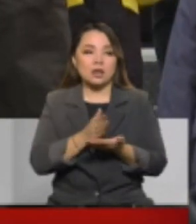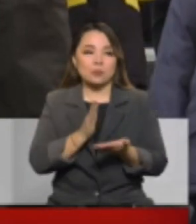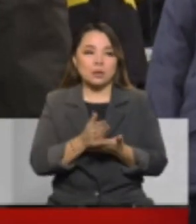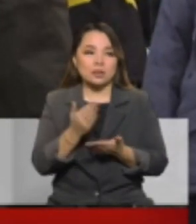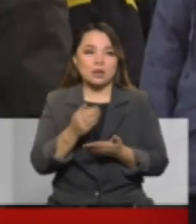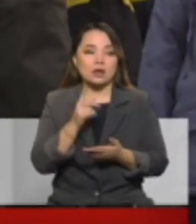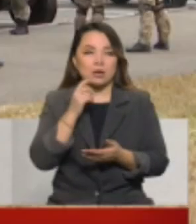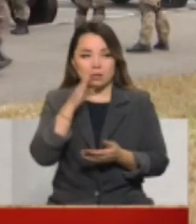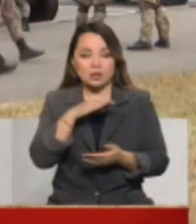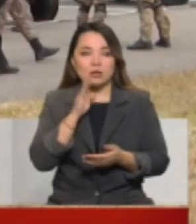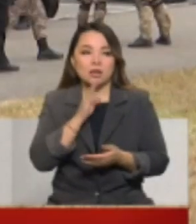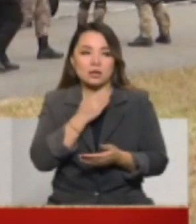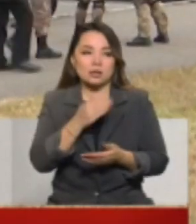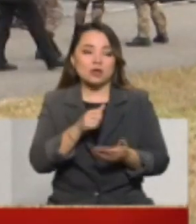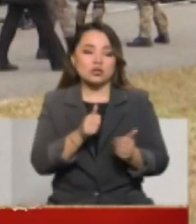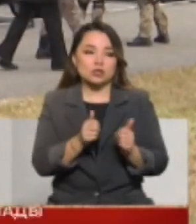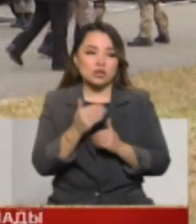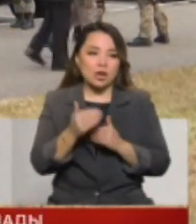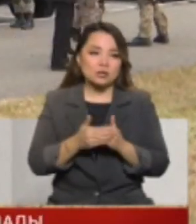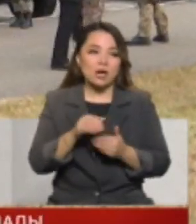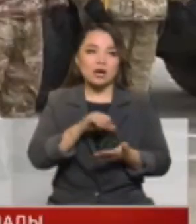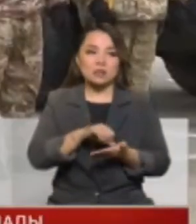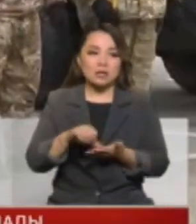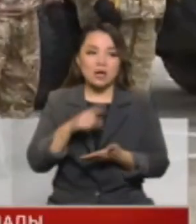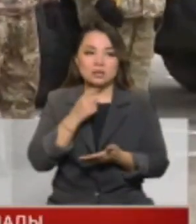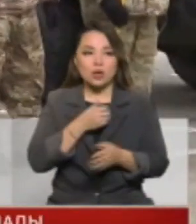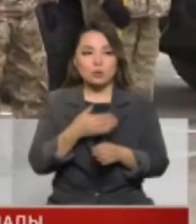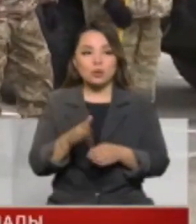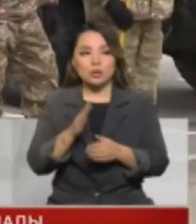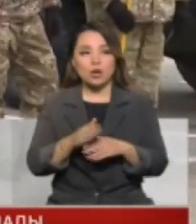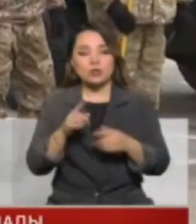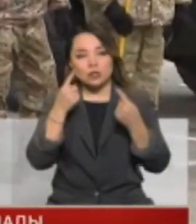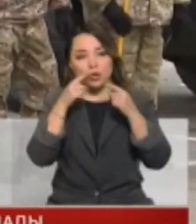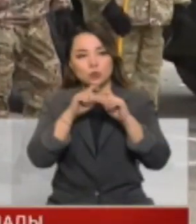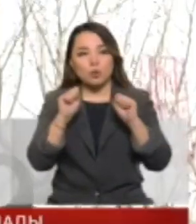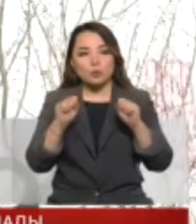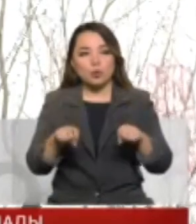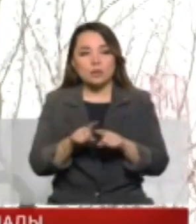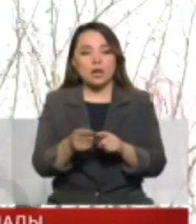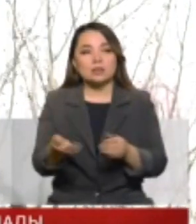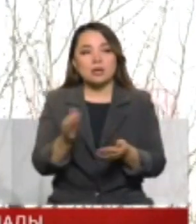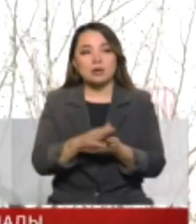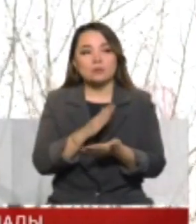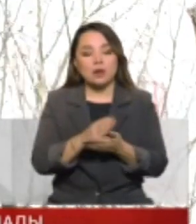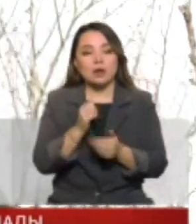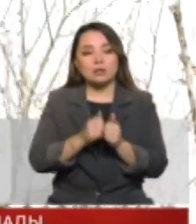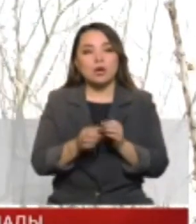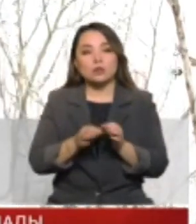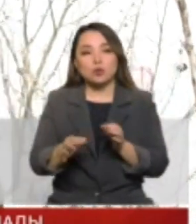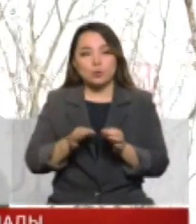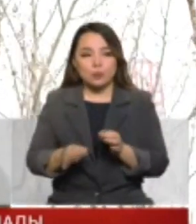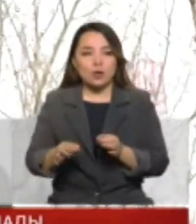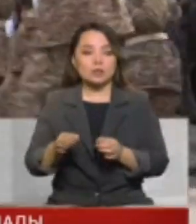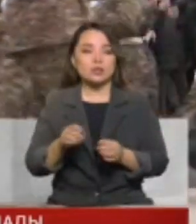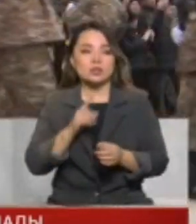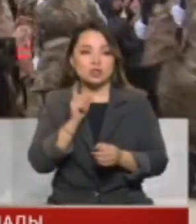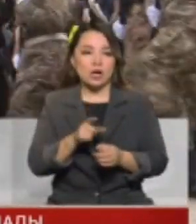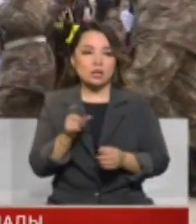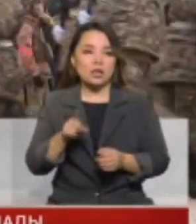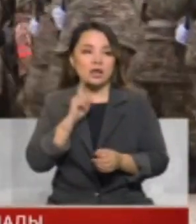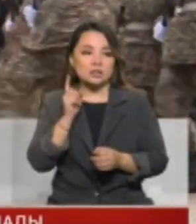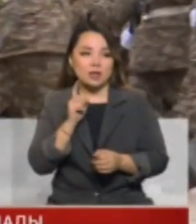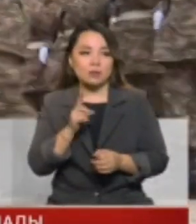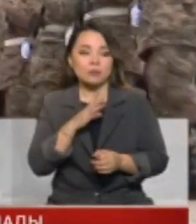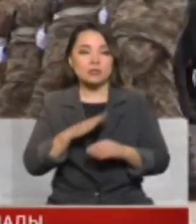мен жақындары да қатысты. Арнайы жиында әскери бөлімнің техникалық мүмкіндіктері де таныстырылды. Еліміздің әр түкпірінен келген жалынды жастар